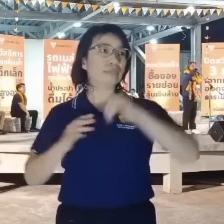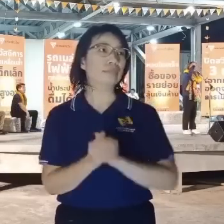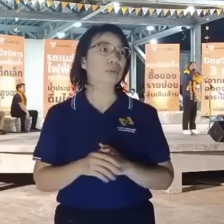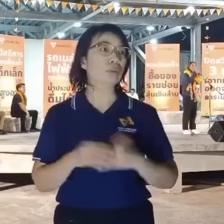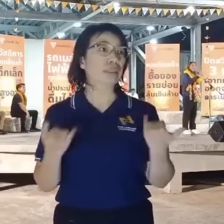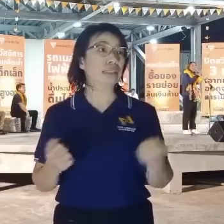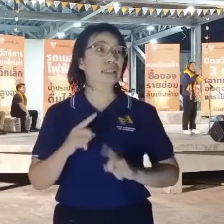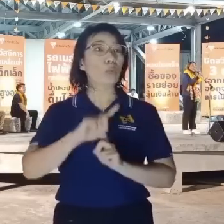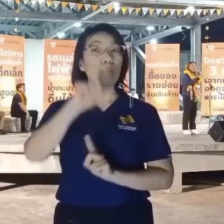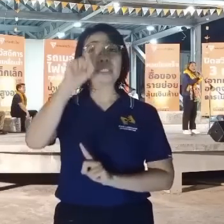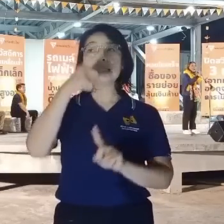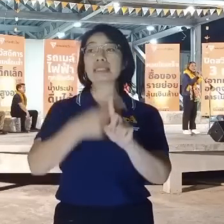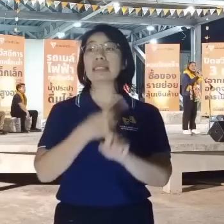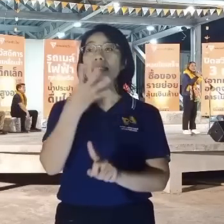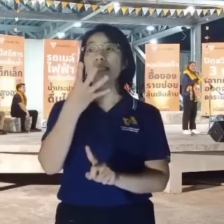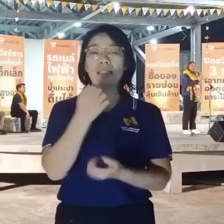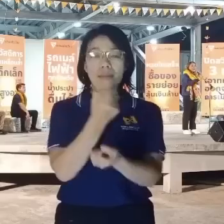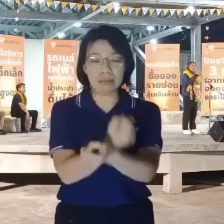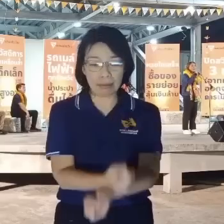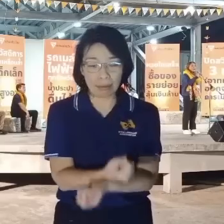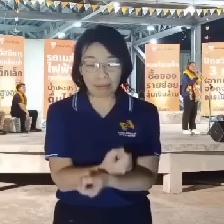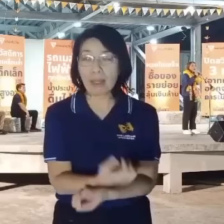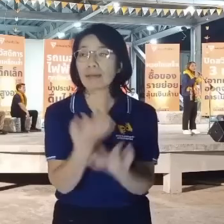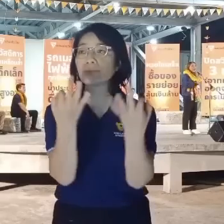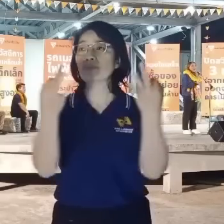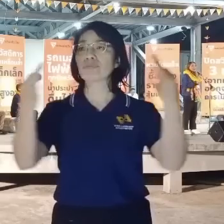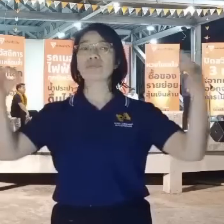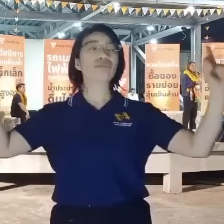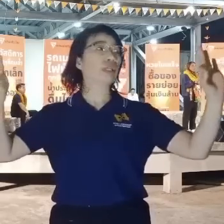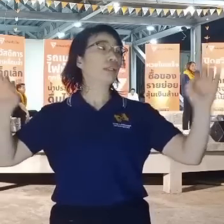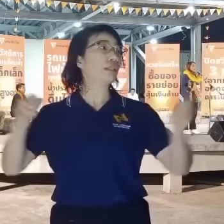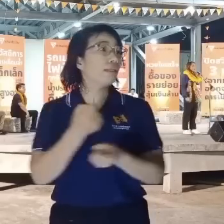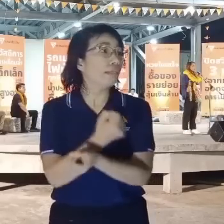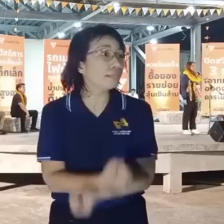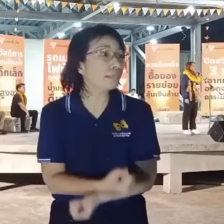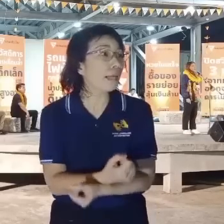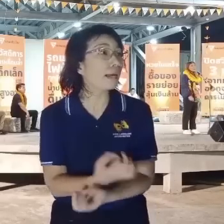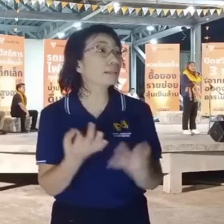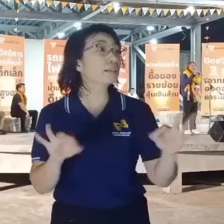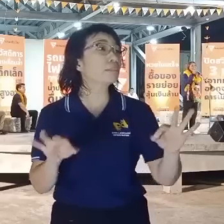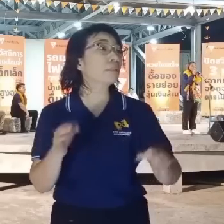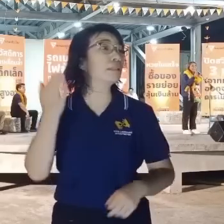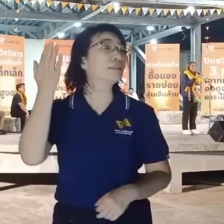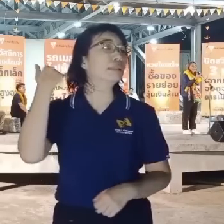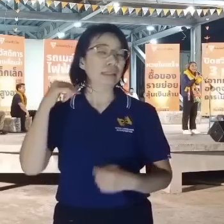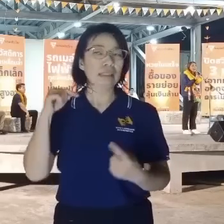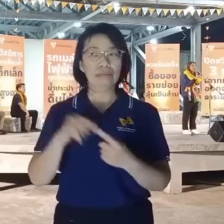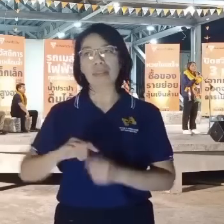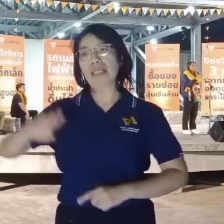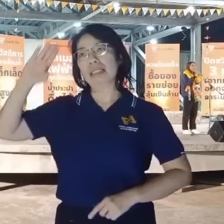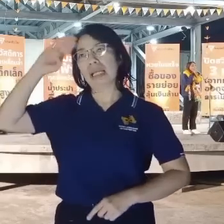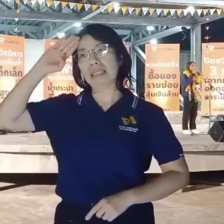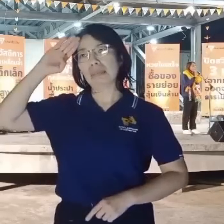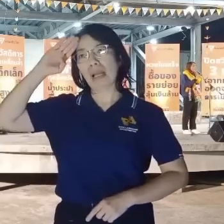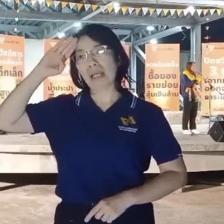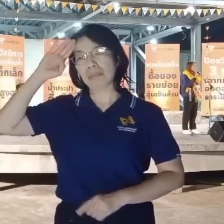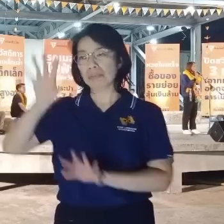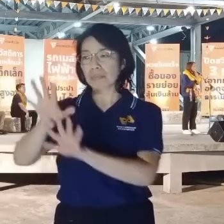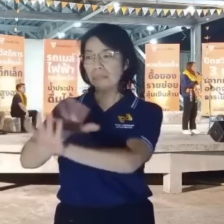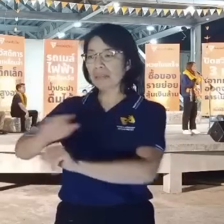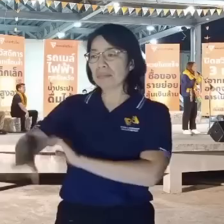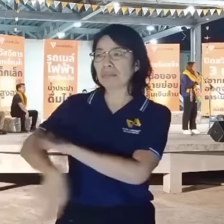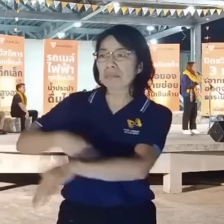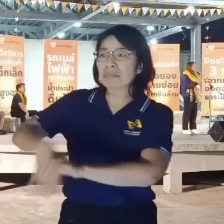สจำเป็นที่จะต้องพูดเรื่องนี้เรื่องของทาสสมัยใหม่คือการเกณฑ์ทหารให้คน